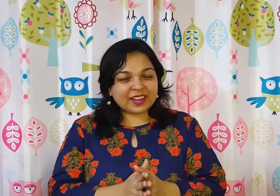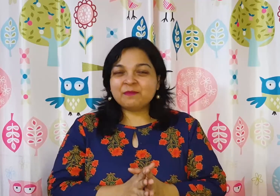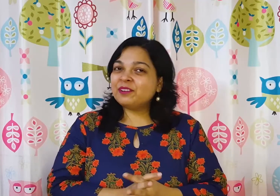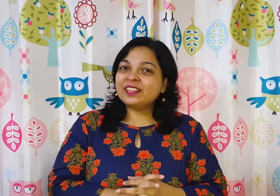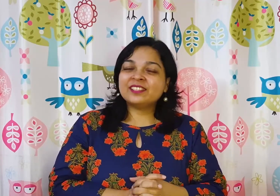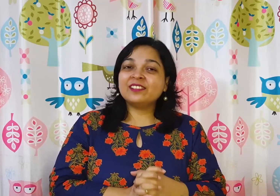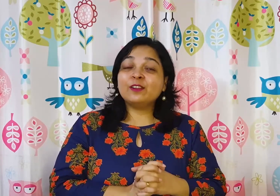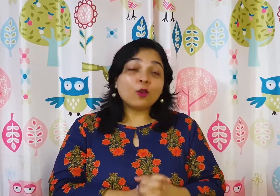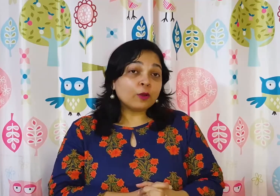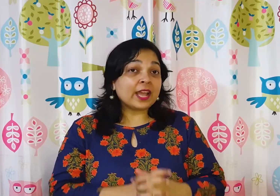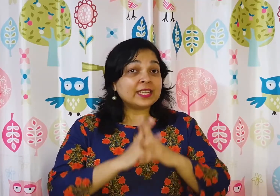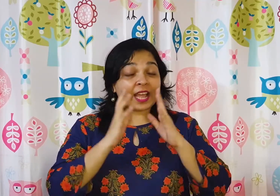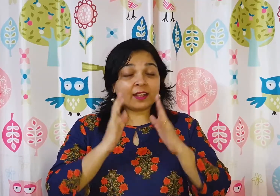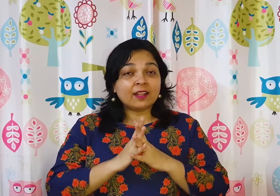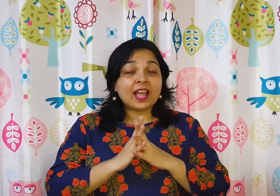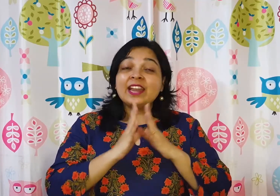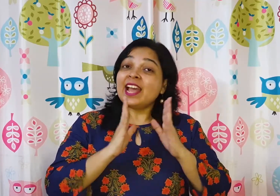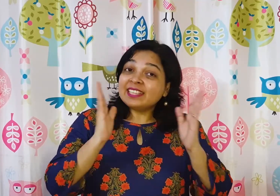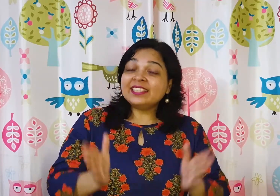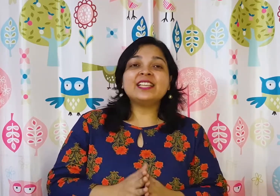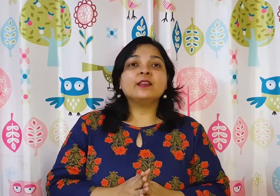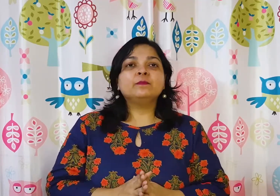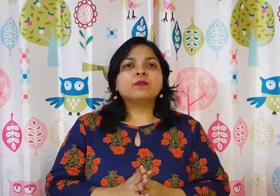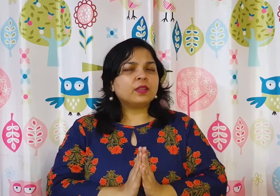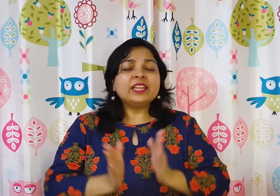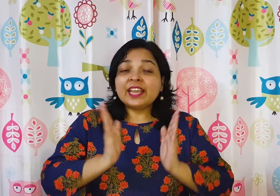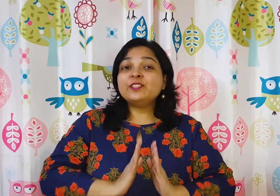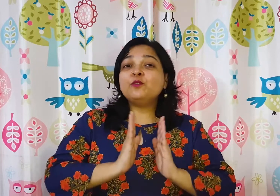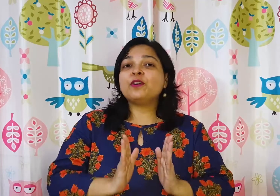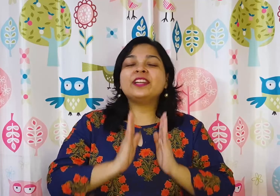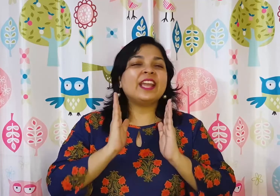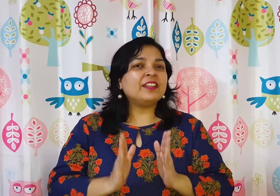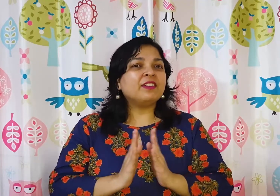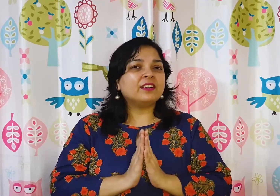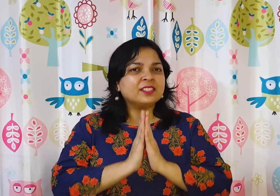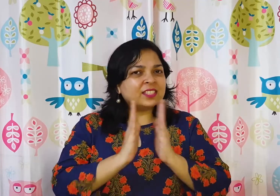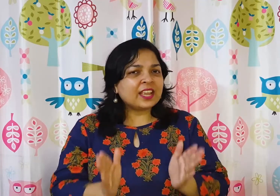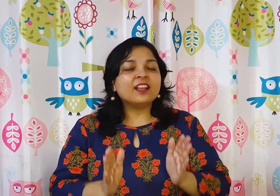வாயைப்பட்டிருப்படை நீங்கள் கண்டால், உங்கள் கெய்களை அவர்கள். மேல் வைத்து Intro